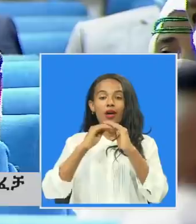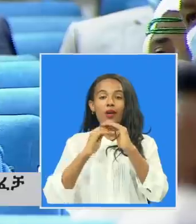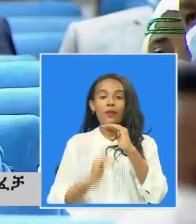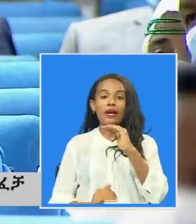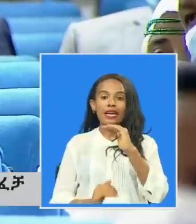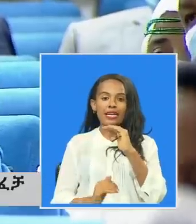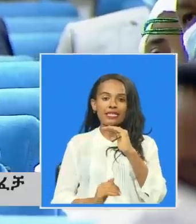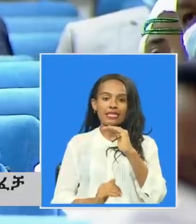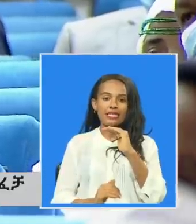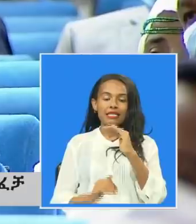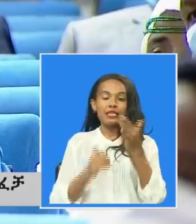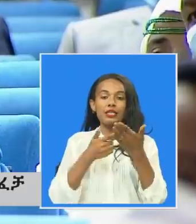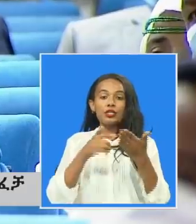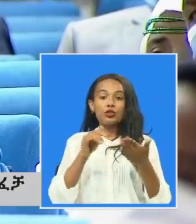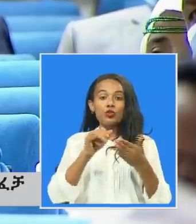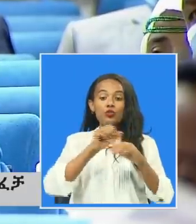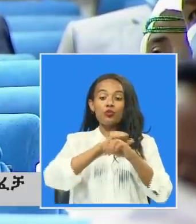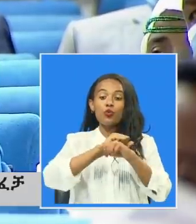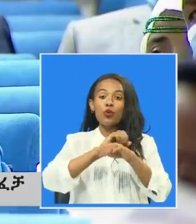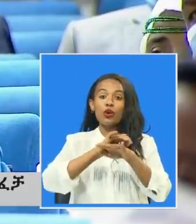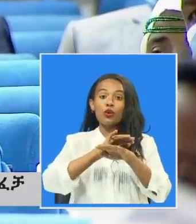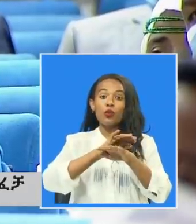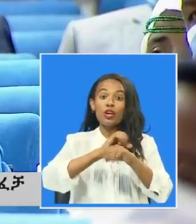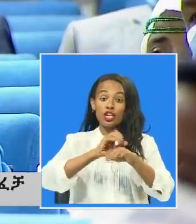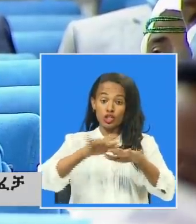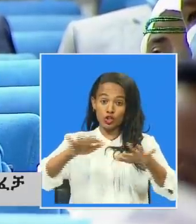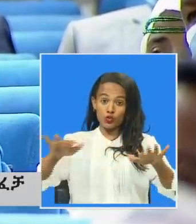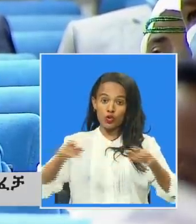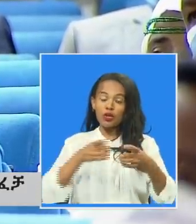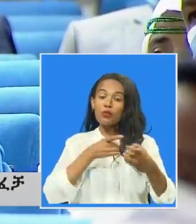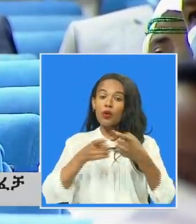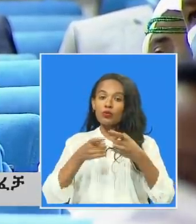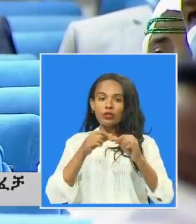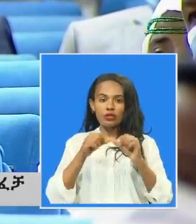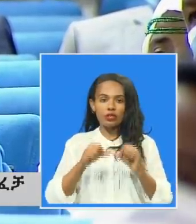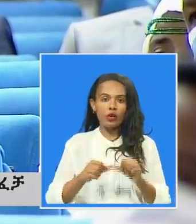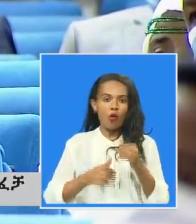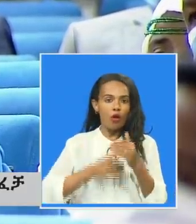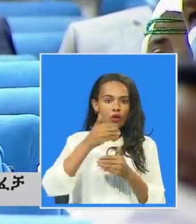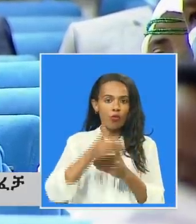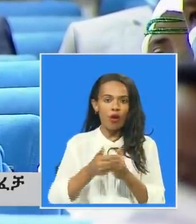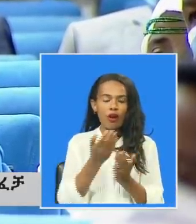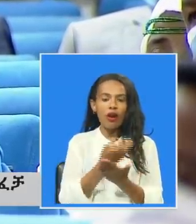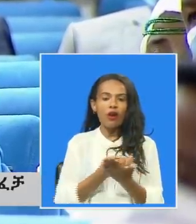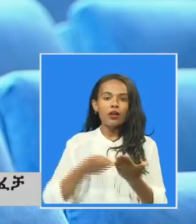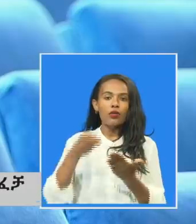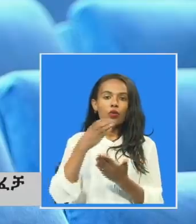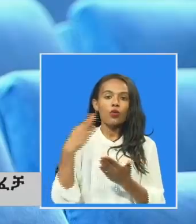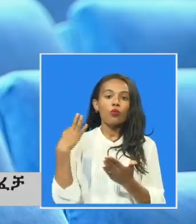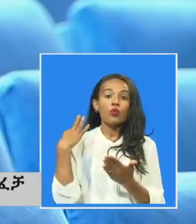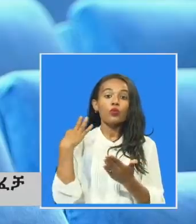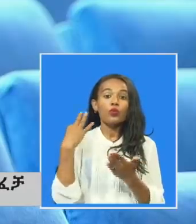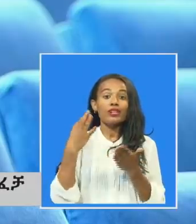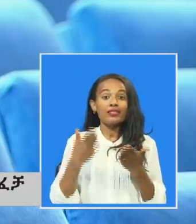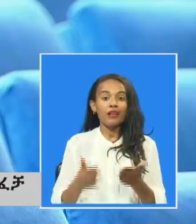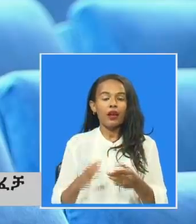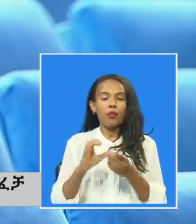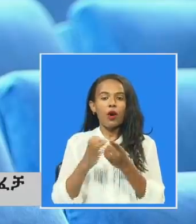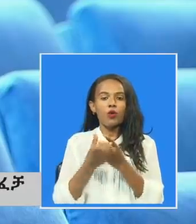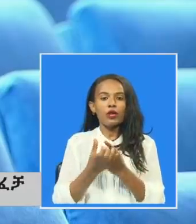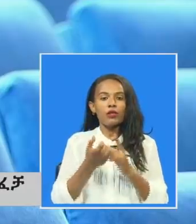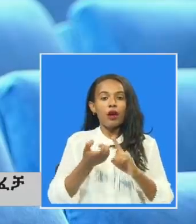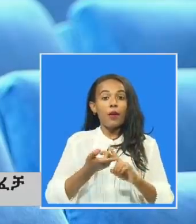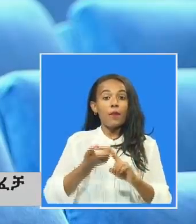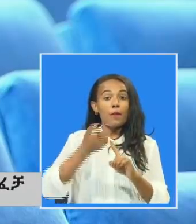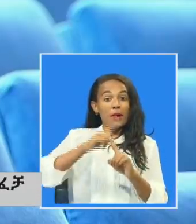መቀነስን እንዲሁም ወረርሽኙ በቁጥጥር ስር ከዋለ በኋላ ኢኮኖሚውን ወደ ጤናማ ሁኔታ